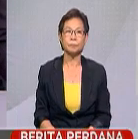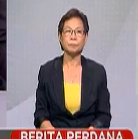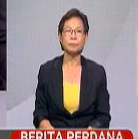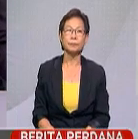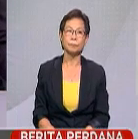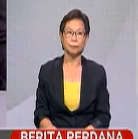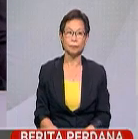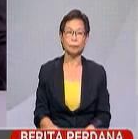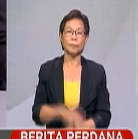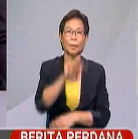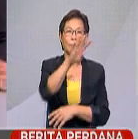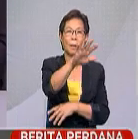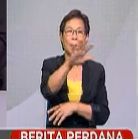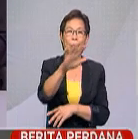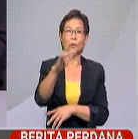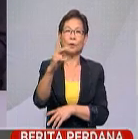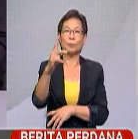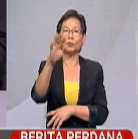Sementara itu,